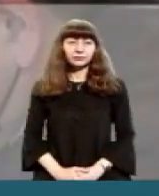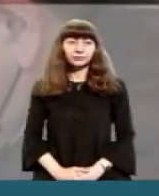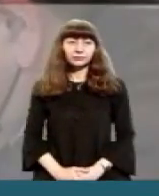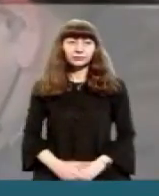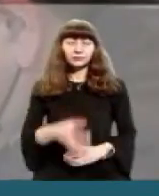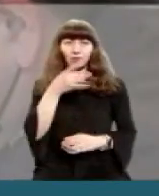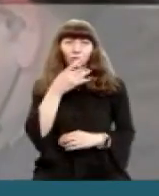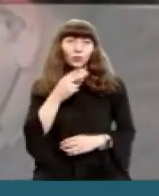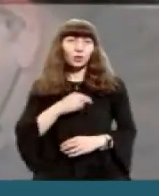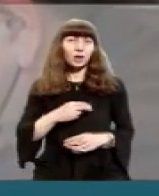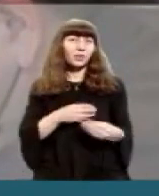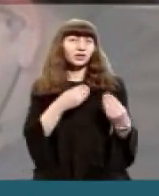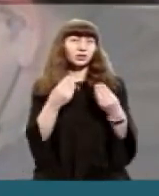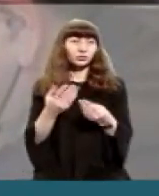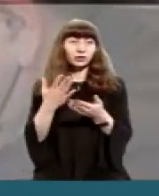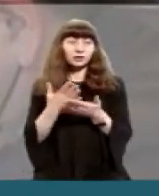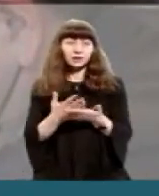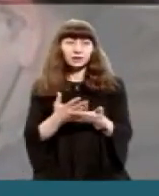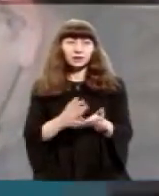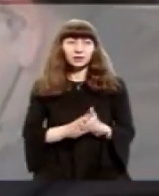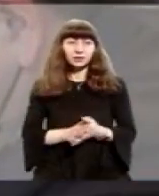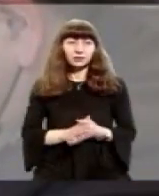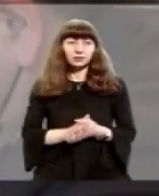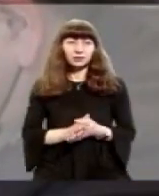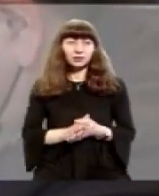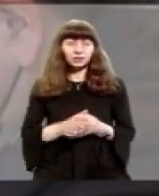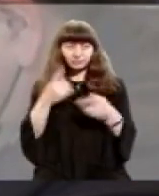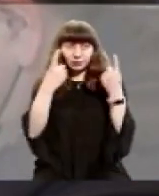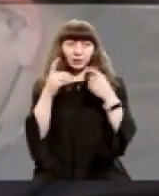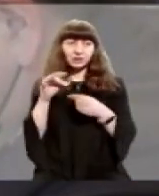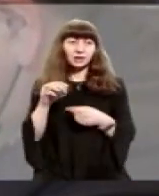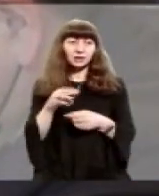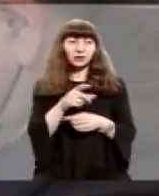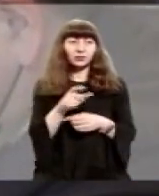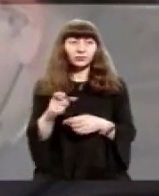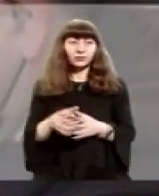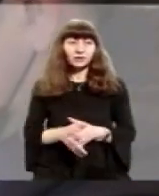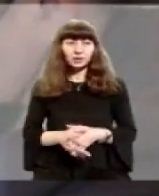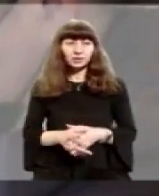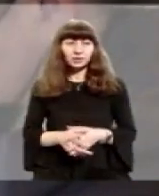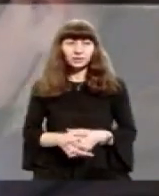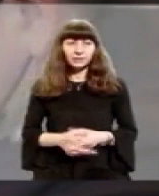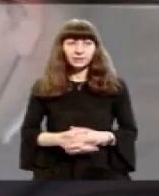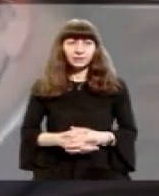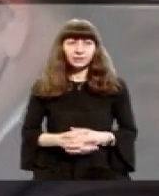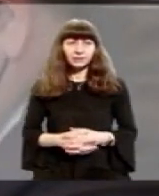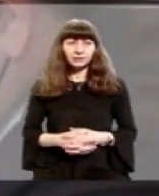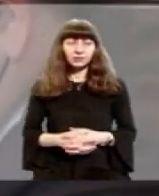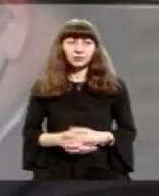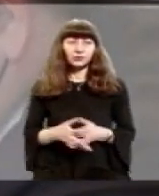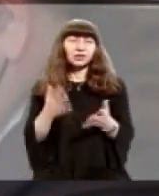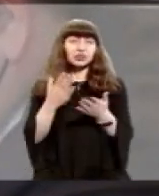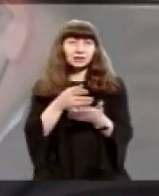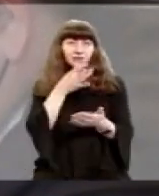Любой работодатель, который имеет, просто для сведения акимов, любой работодатель, который имеет сегодня наемных работников, если он